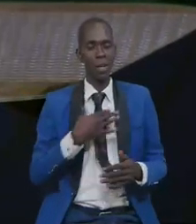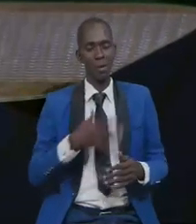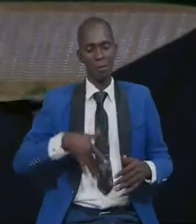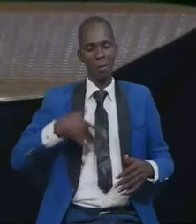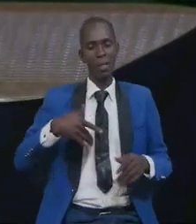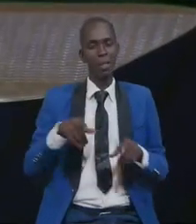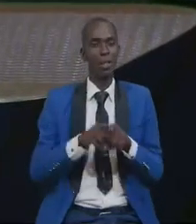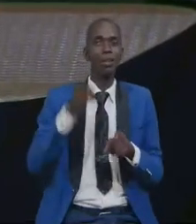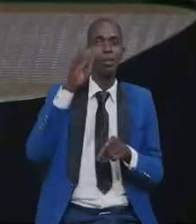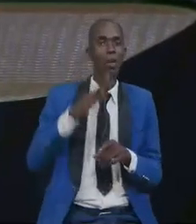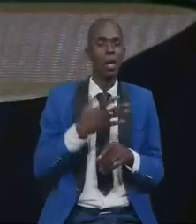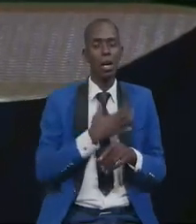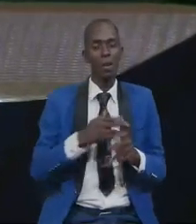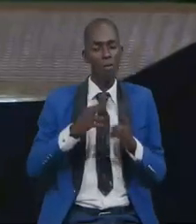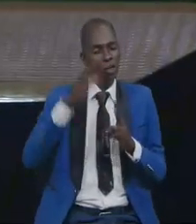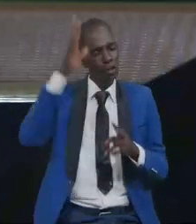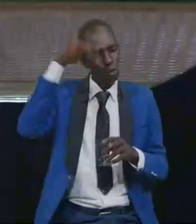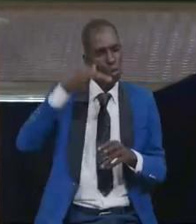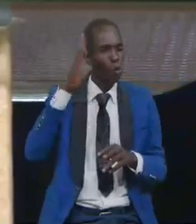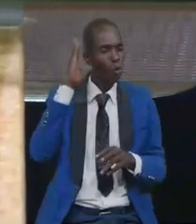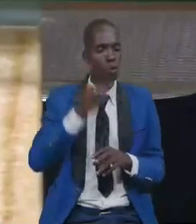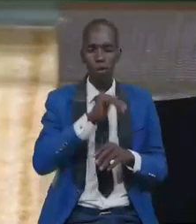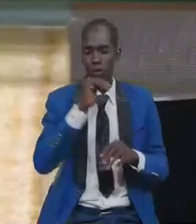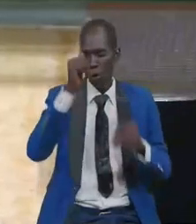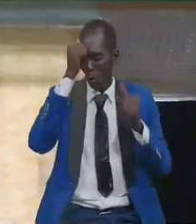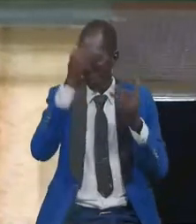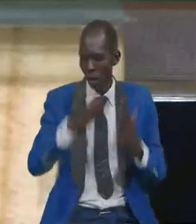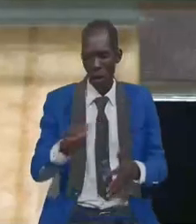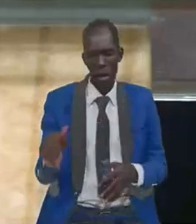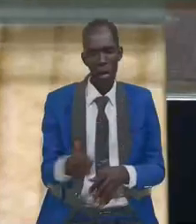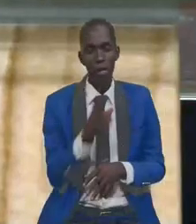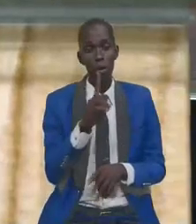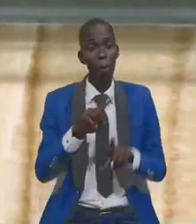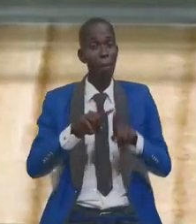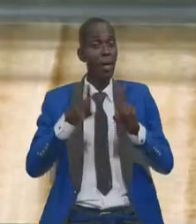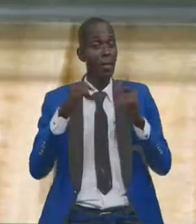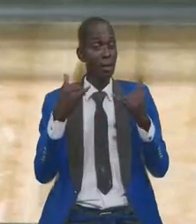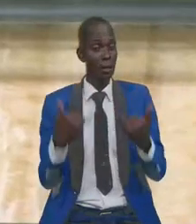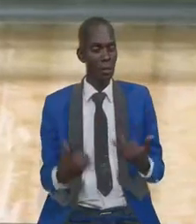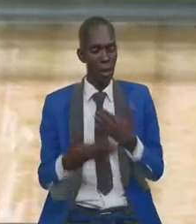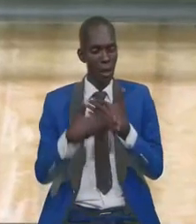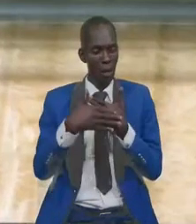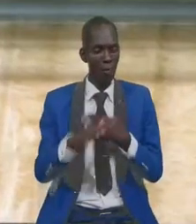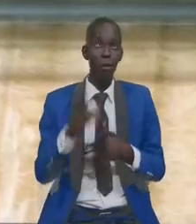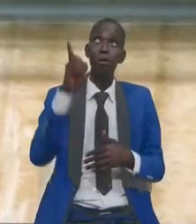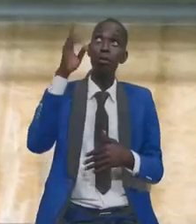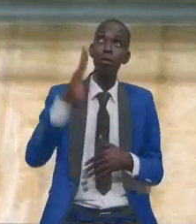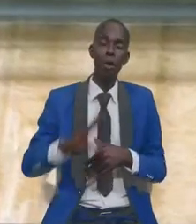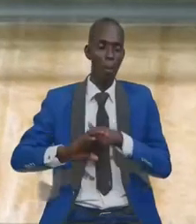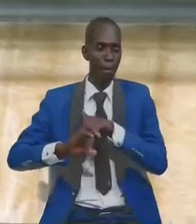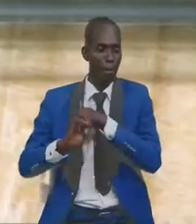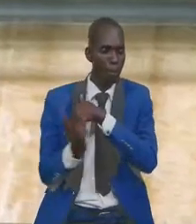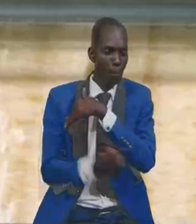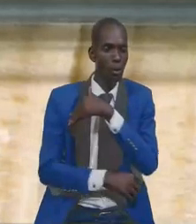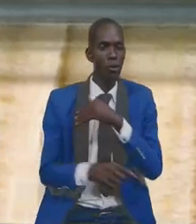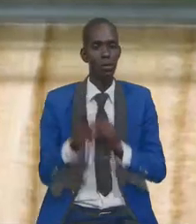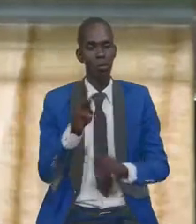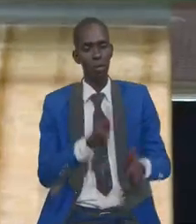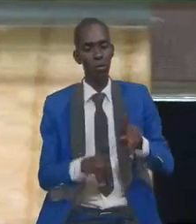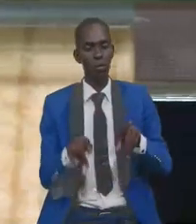voulait écouter personne. Mais maintenant, nous voyons la punition qui était descendue sur lui pour une telle personnalité.